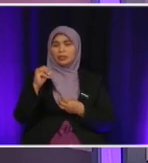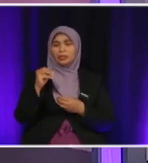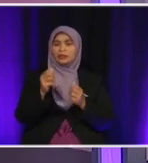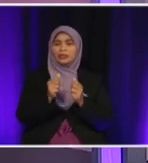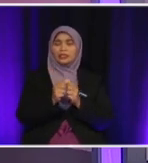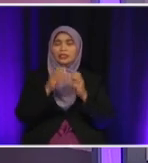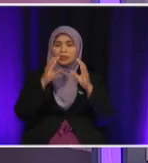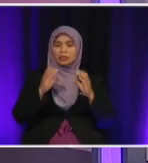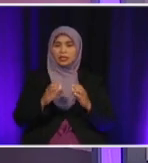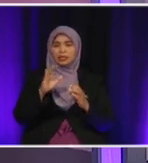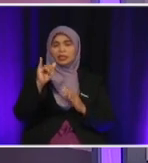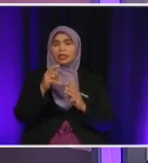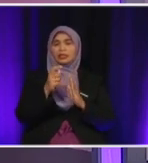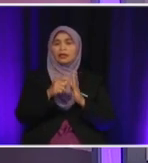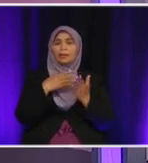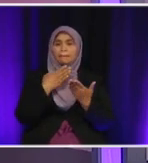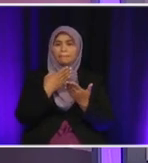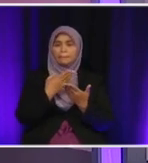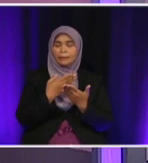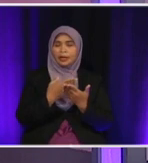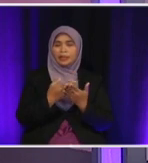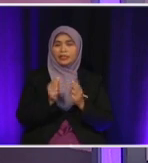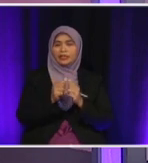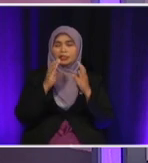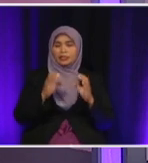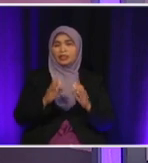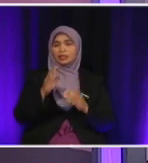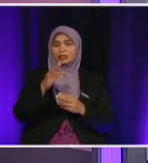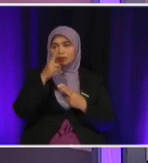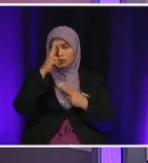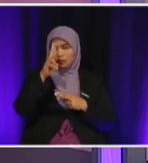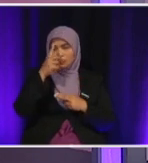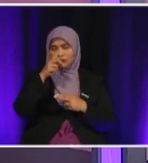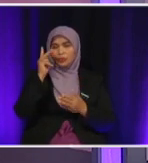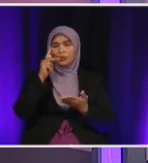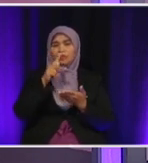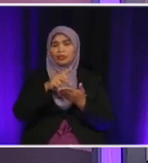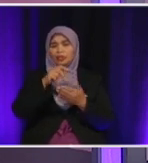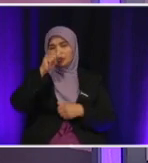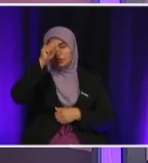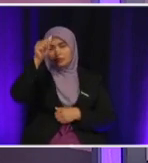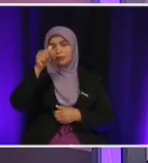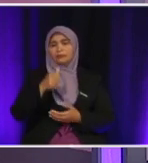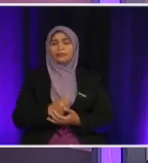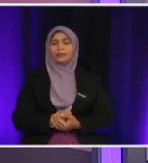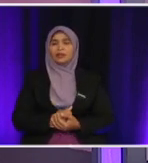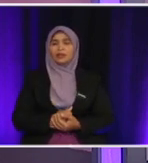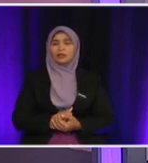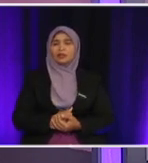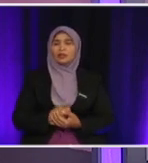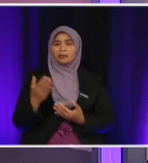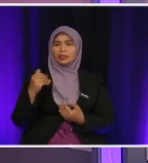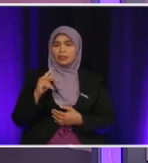yang terbaik dengan cara yang hormat yaitu untuk mengenal Allah Subhanahu Wa Ta'ala Mari kita